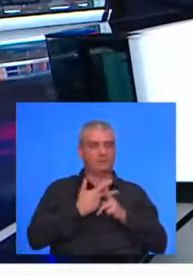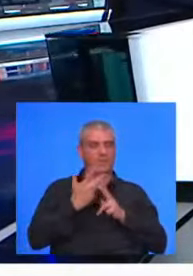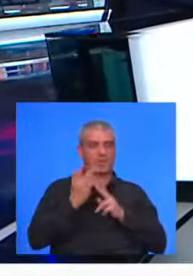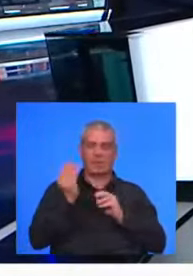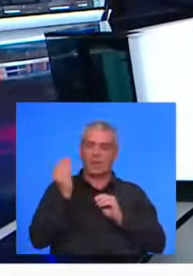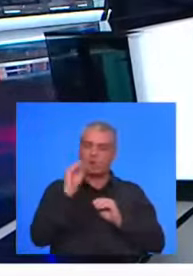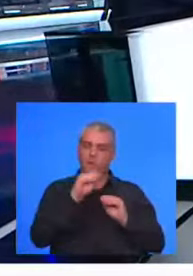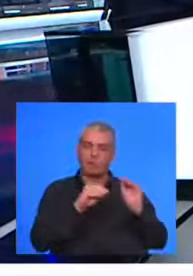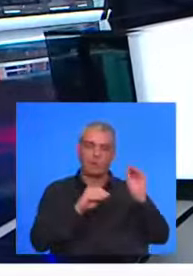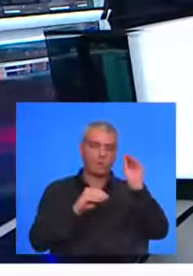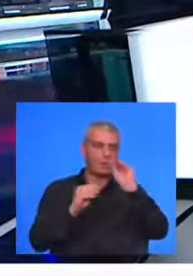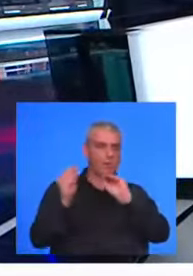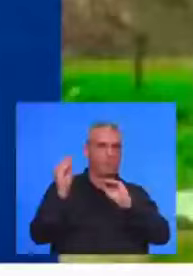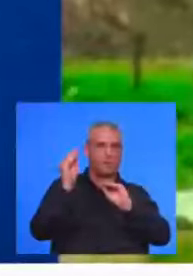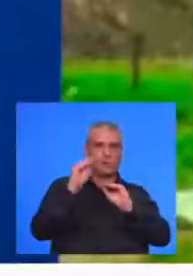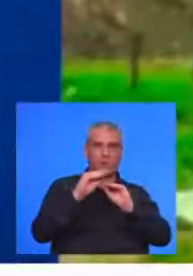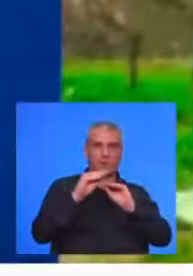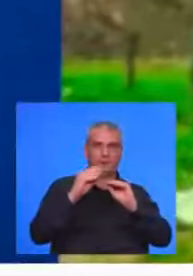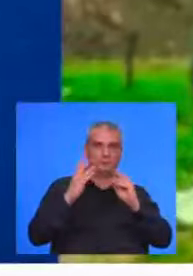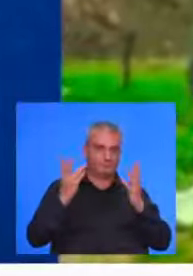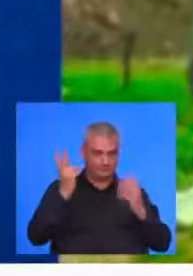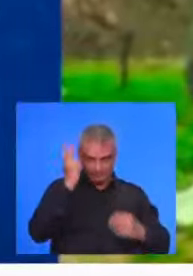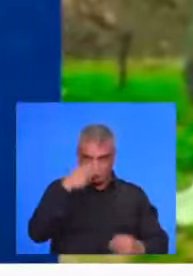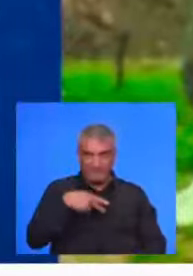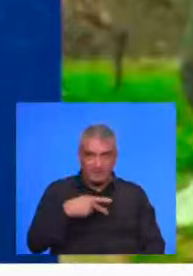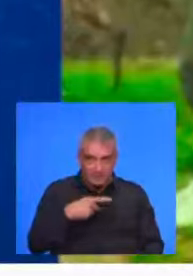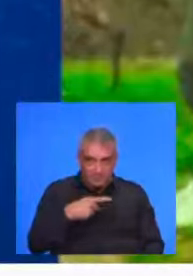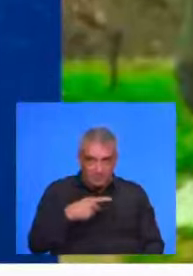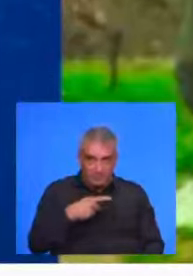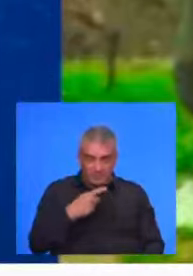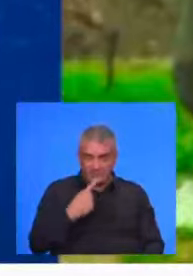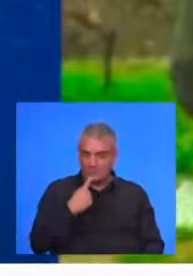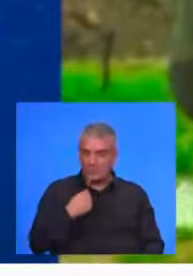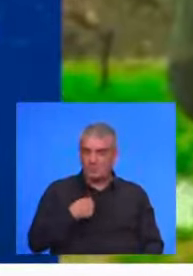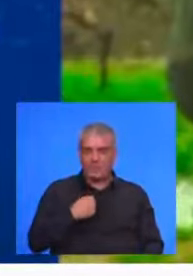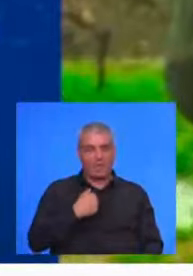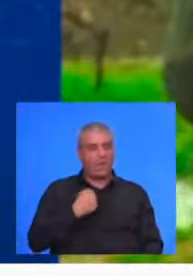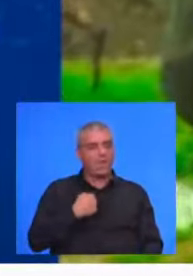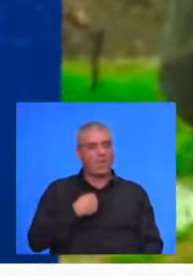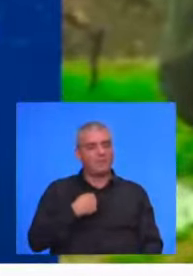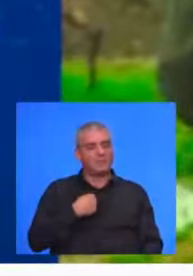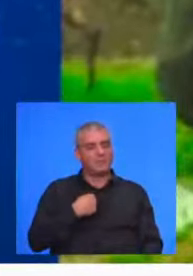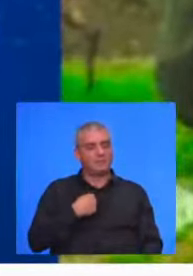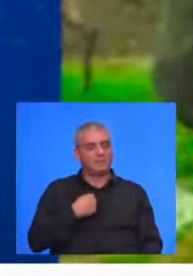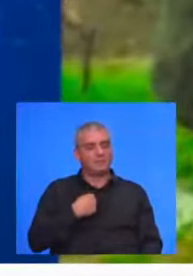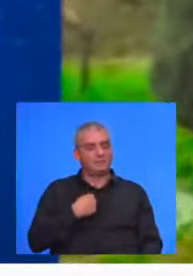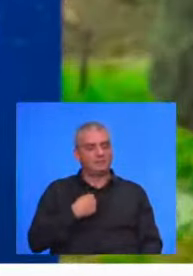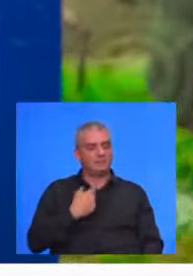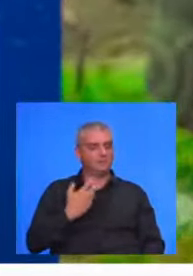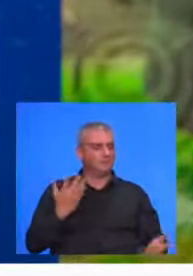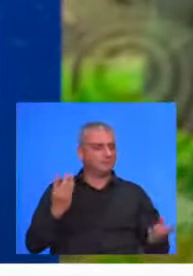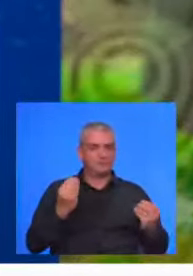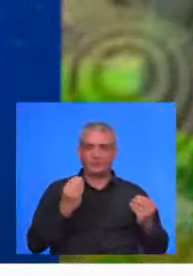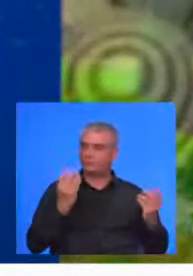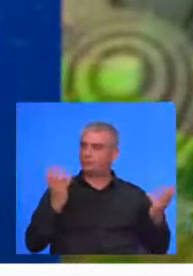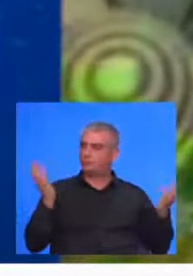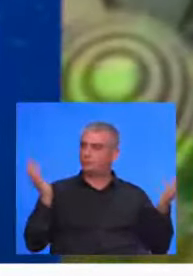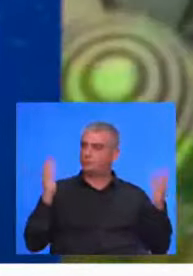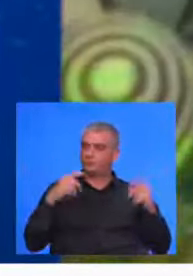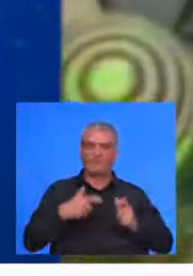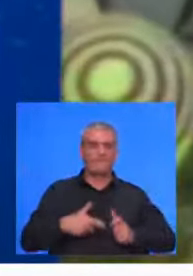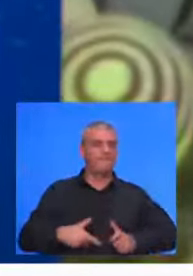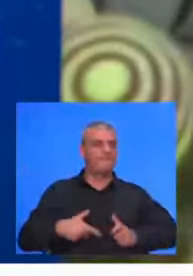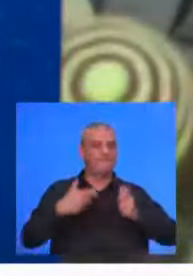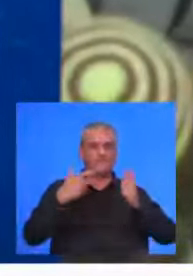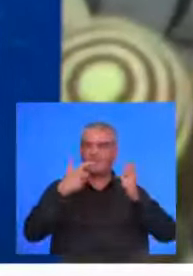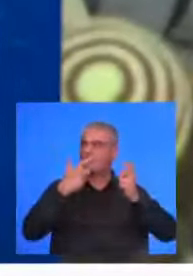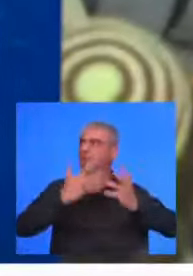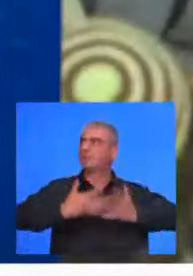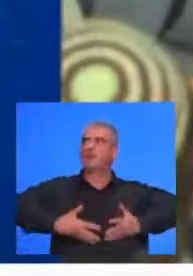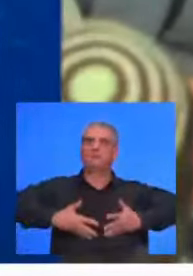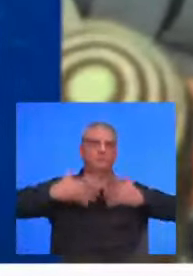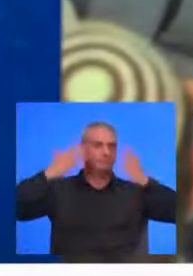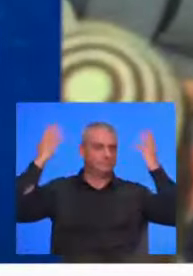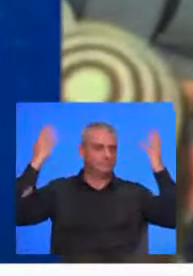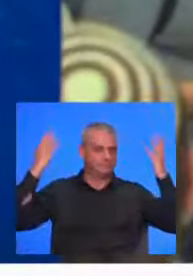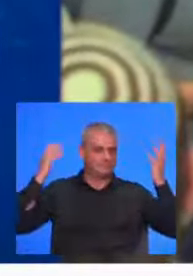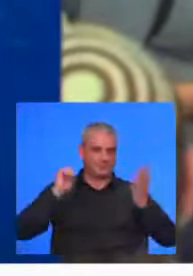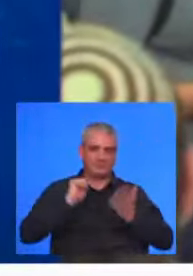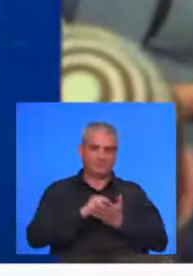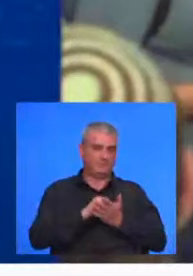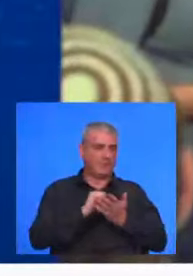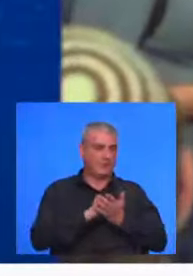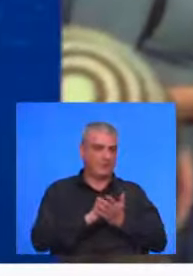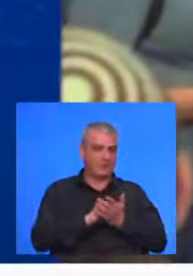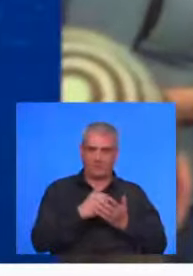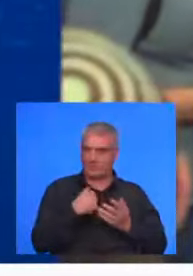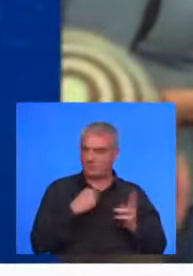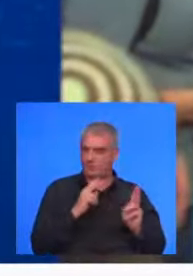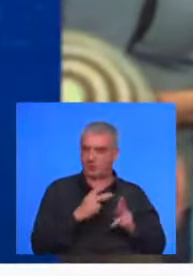מתוכו. אתה מבין? אתה אומר, אני יקרס פה בניין של האמפייר סטייט בילדינג, חלילה. אני